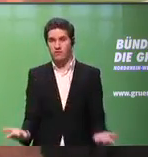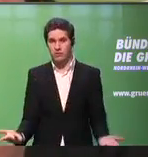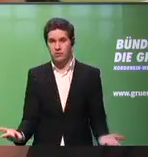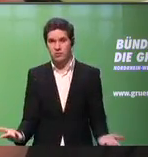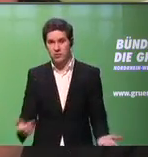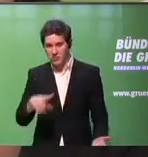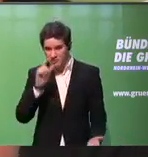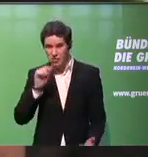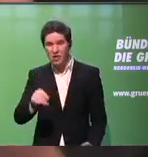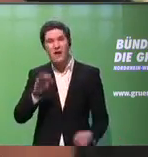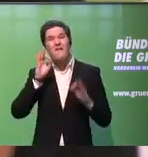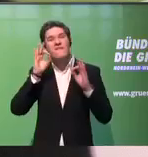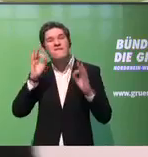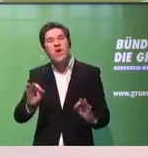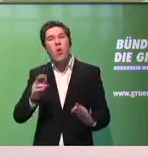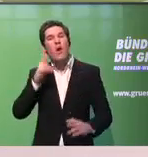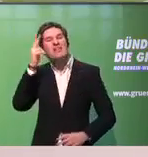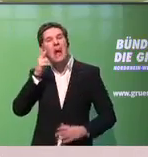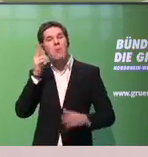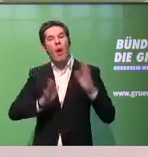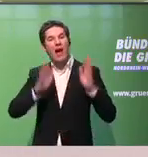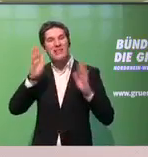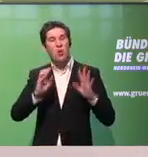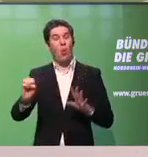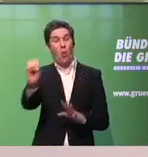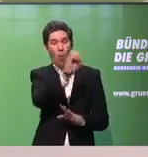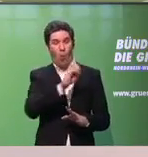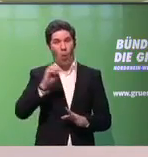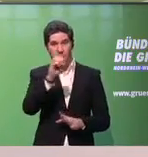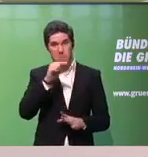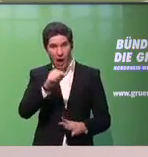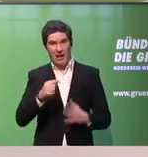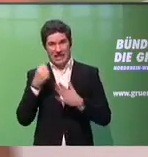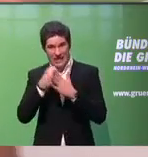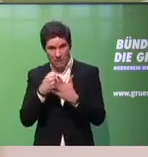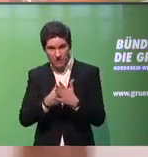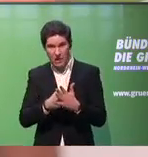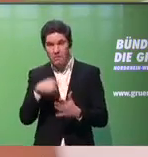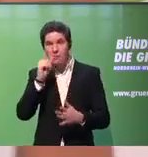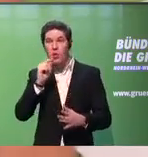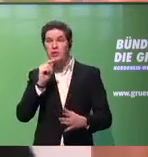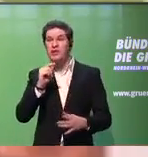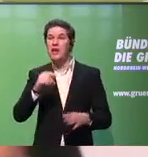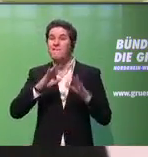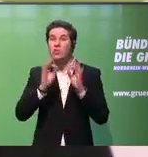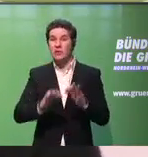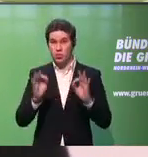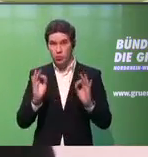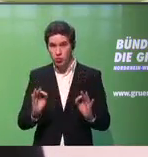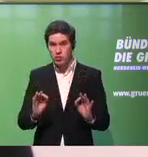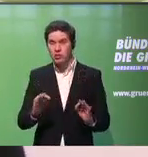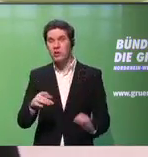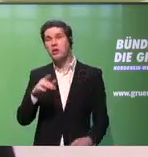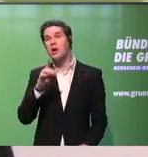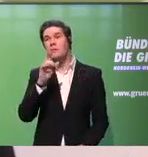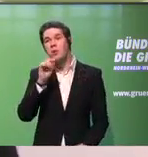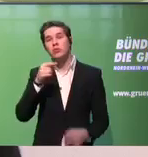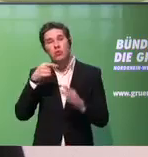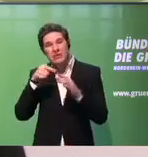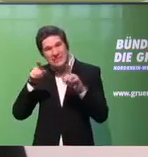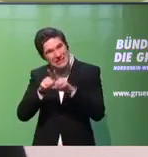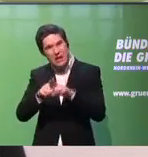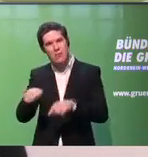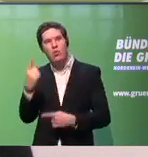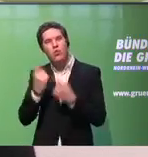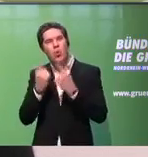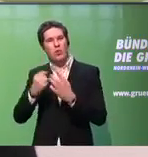für Demokratie auf europäischer Ebene, und zwar eine effektive und funktionierende Demokratie, hat mit dem grünen Kampf zu tun. Das